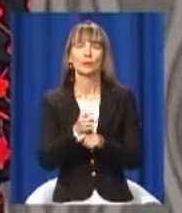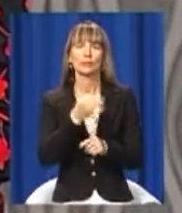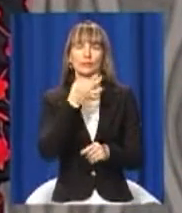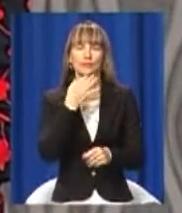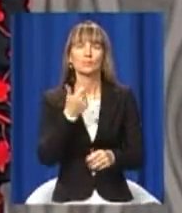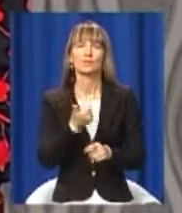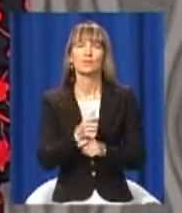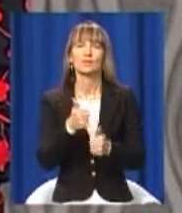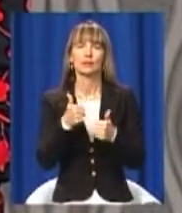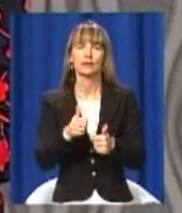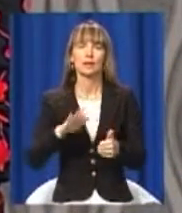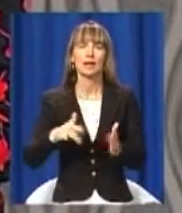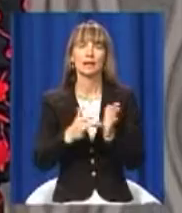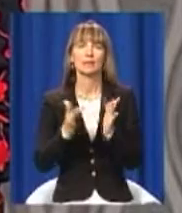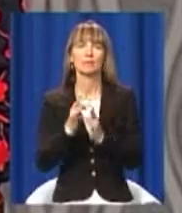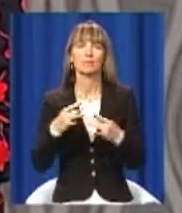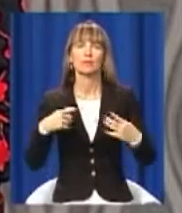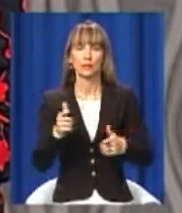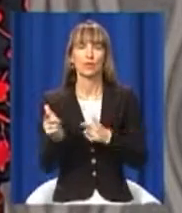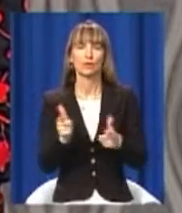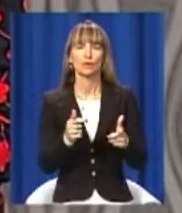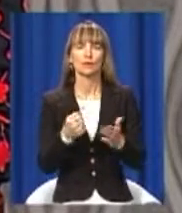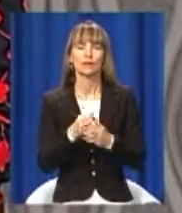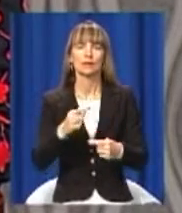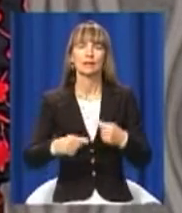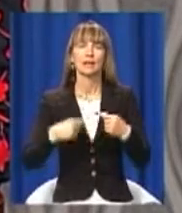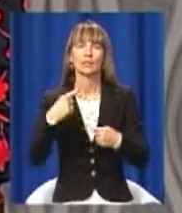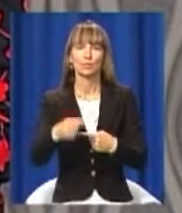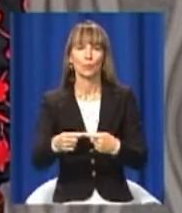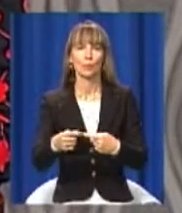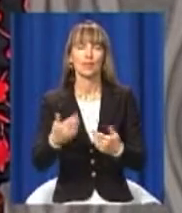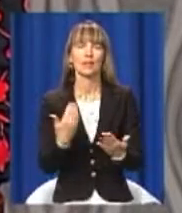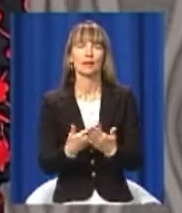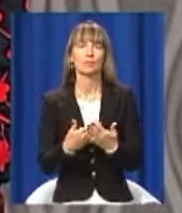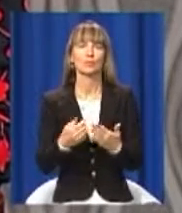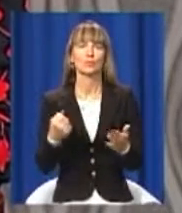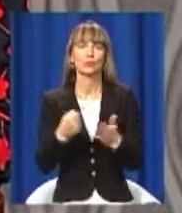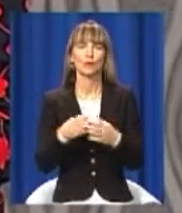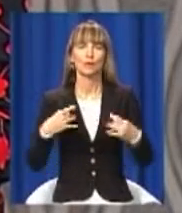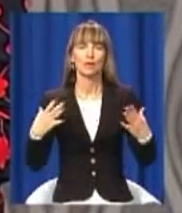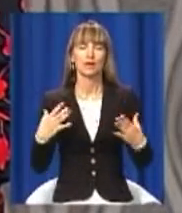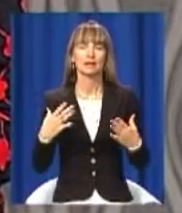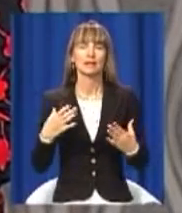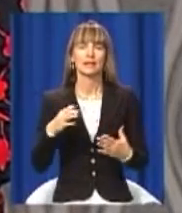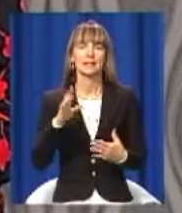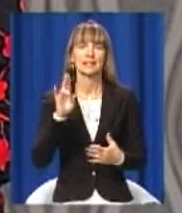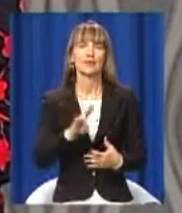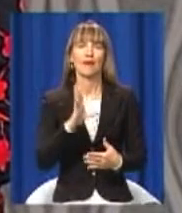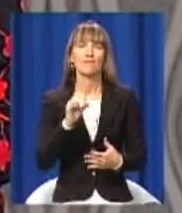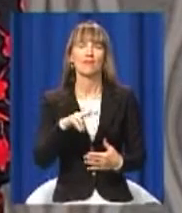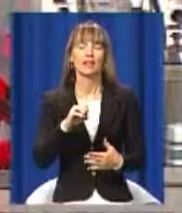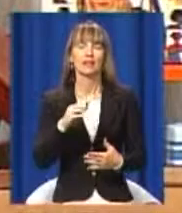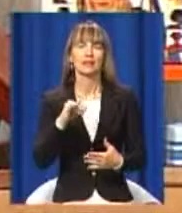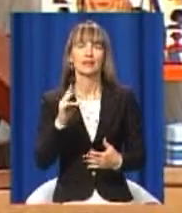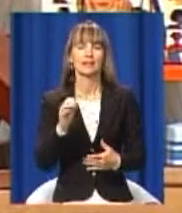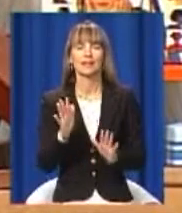дуже класно. А як після різдвяних свят, ти готуєшся ти до наступних, наприклад, я не знаю, там, до святкування Святого Валентина там, або ще якихось свят?